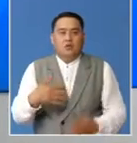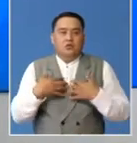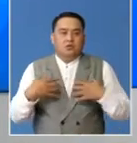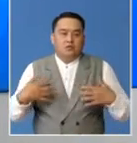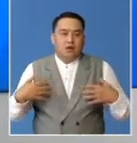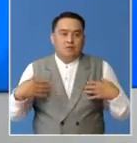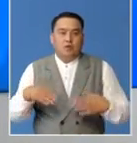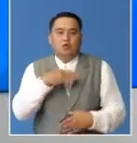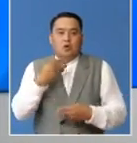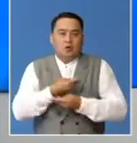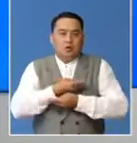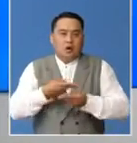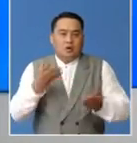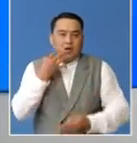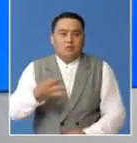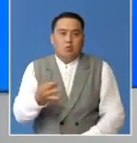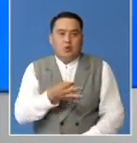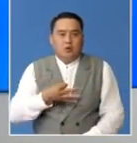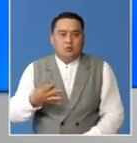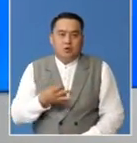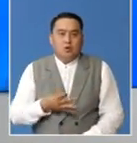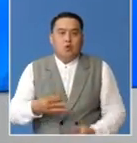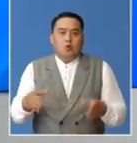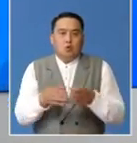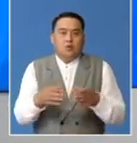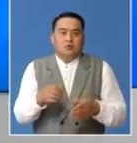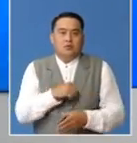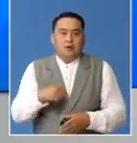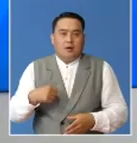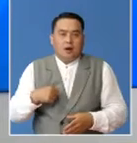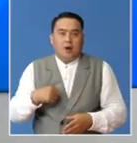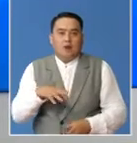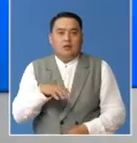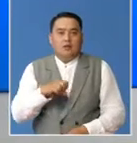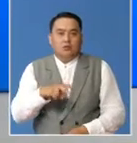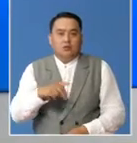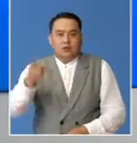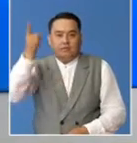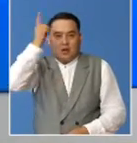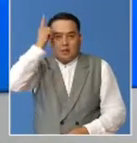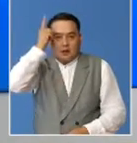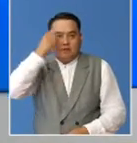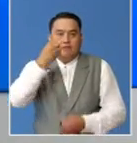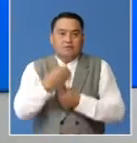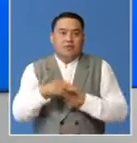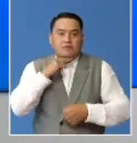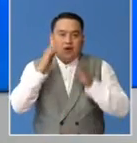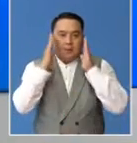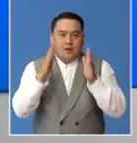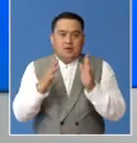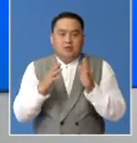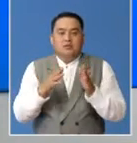жертвенных животных раздала нуждающимся в Алматинской области группа добровольцев «Атажур Джастара» из Германии. В центре внимания